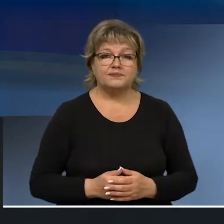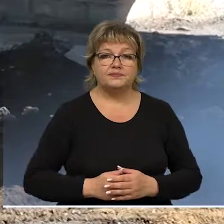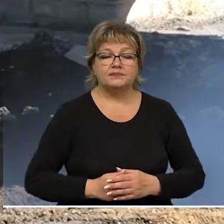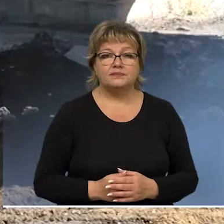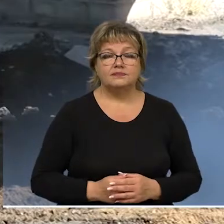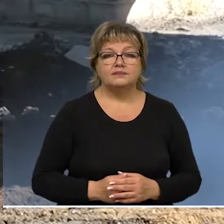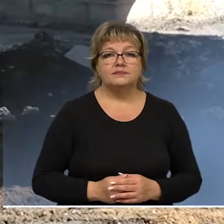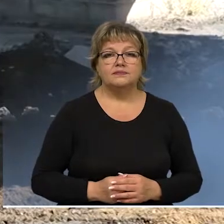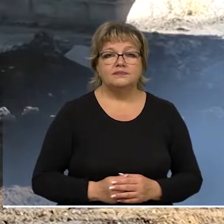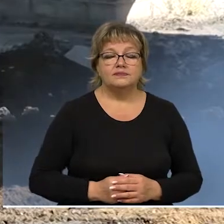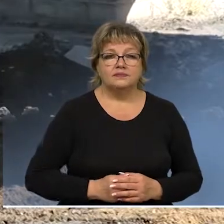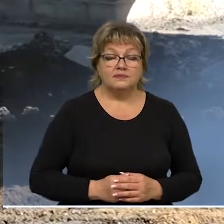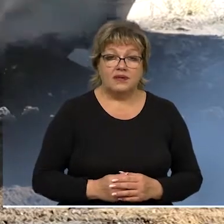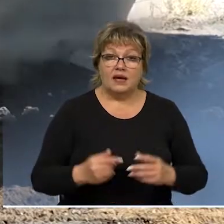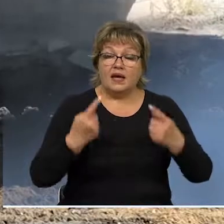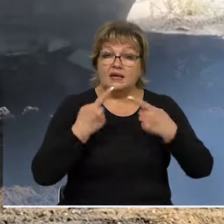сюжете